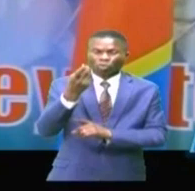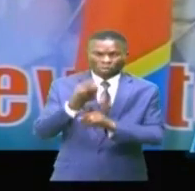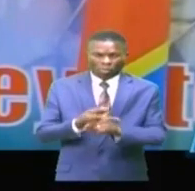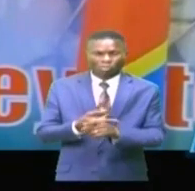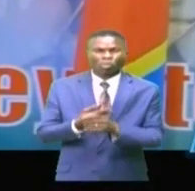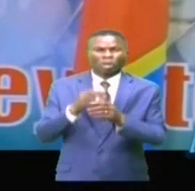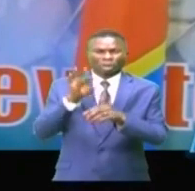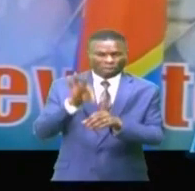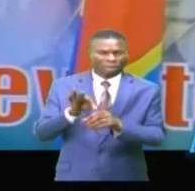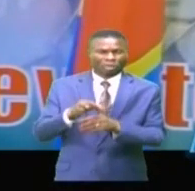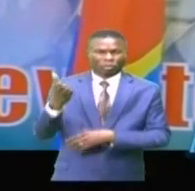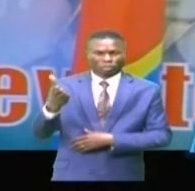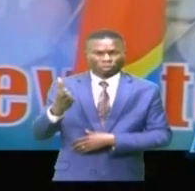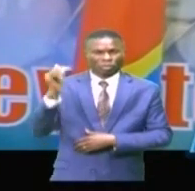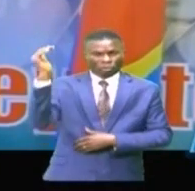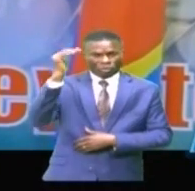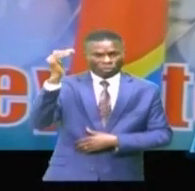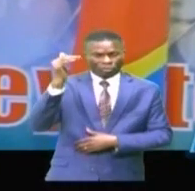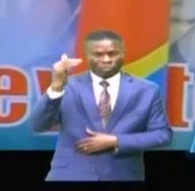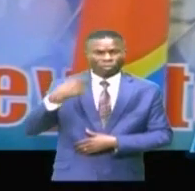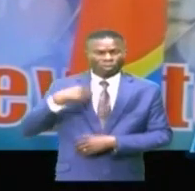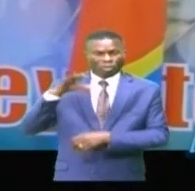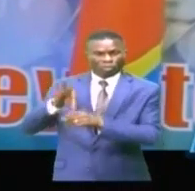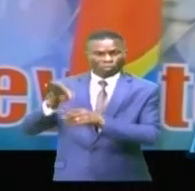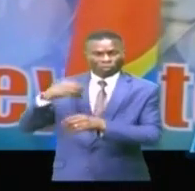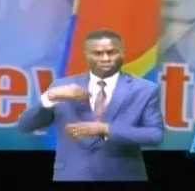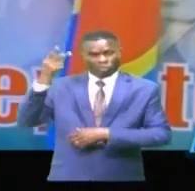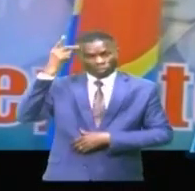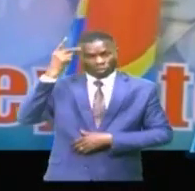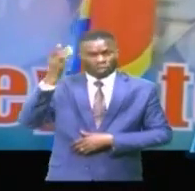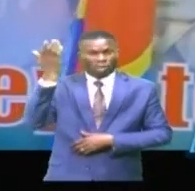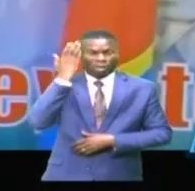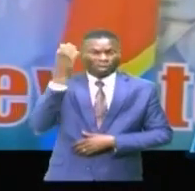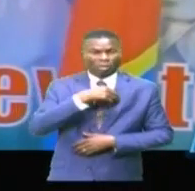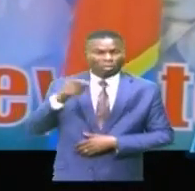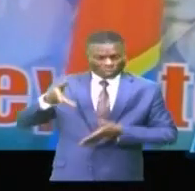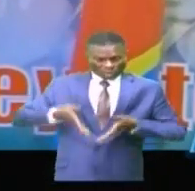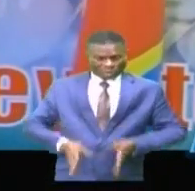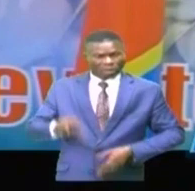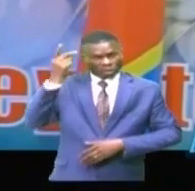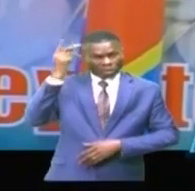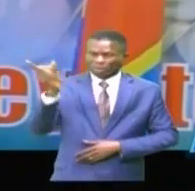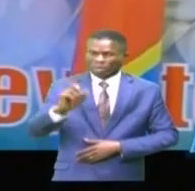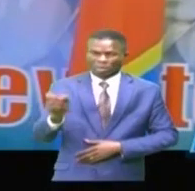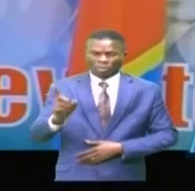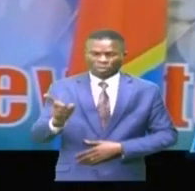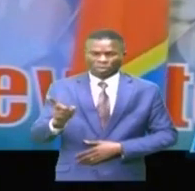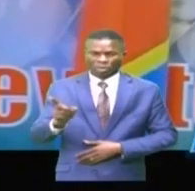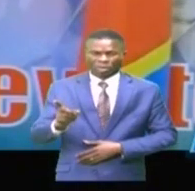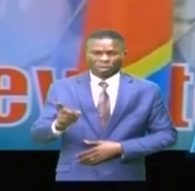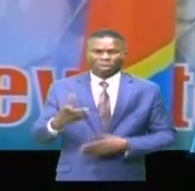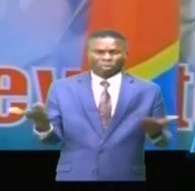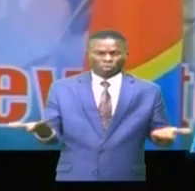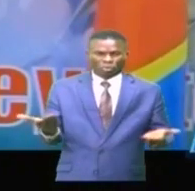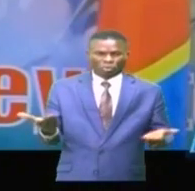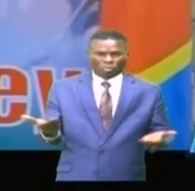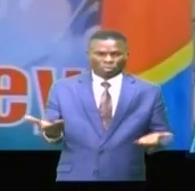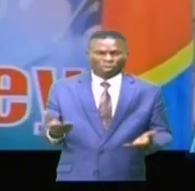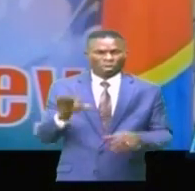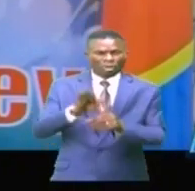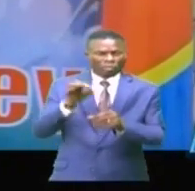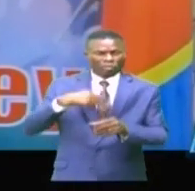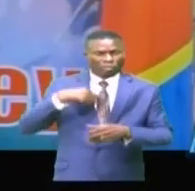attendus moi je suis élu de Kinshasa mais mes parents ne sont pas tous originaires de Kinshasa comment j'arrive à être élu à Kinshasa